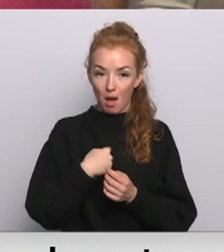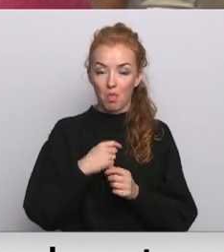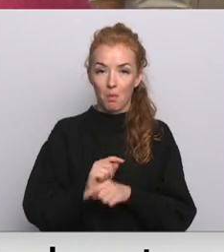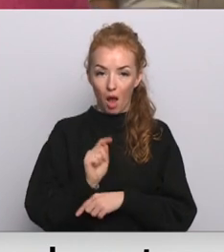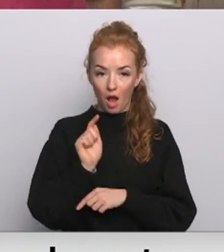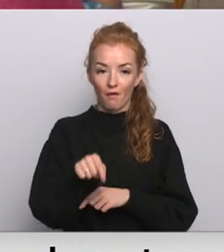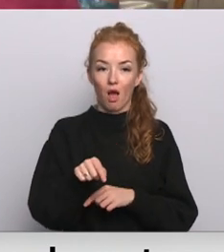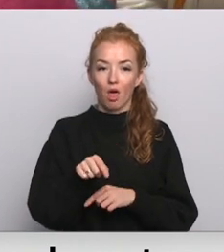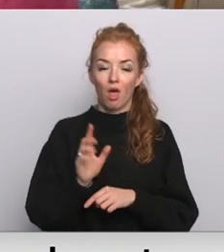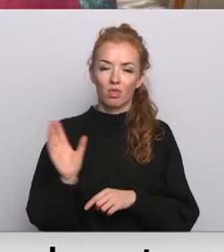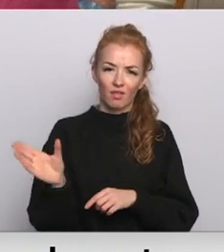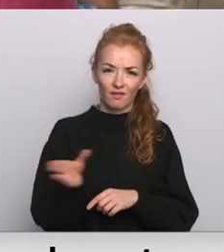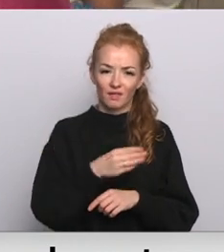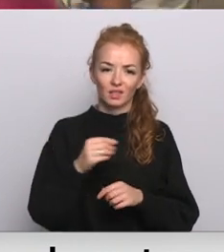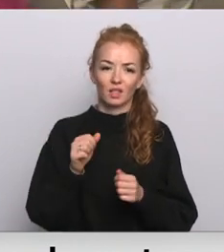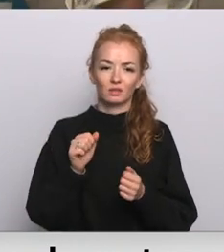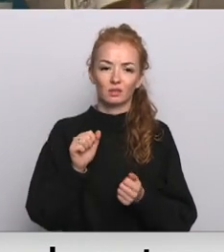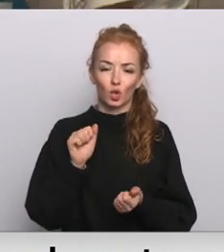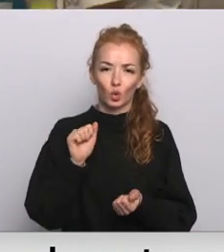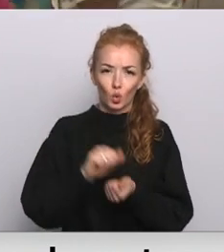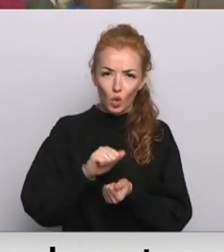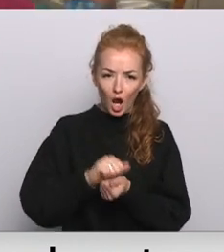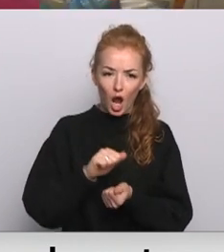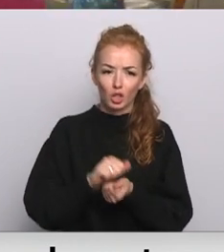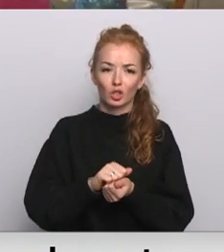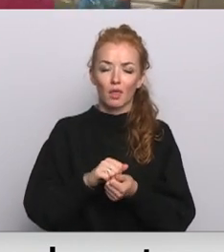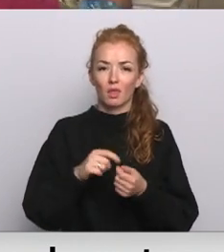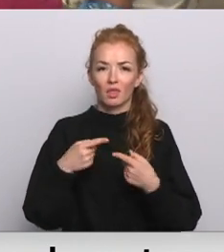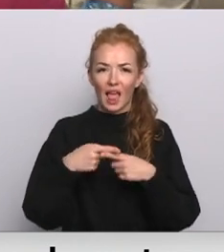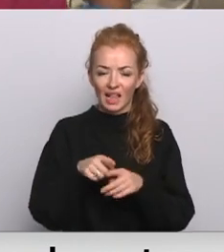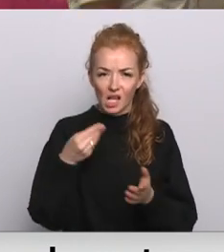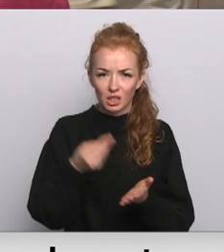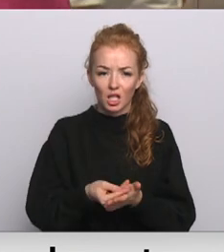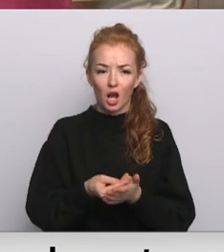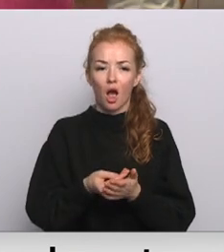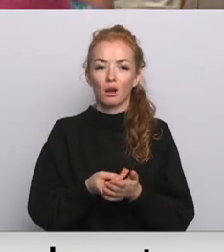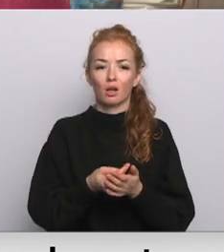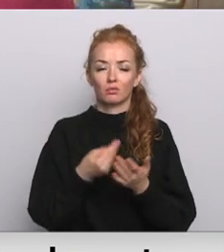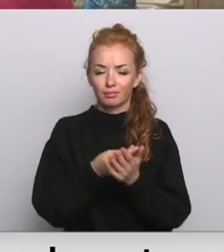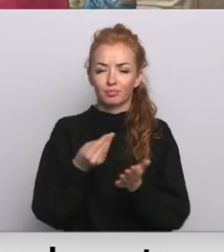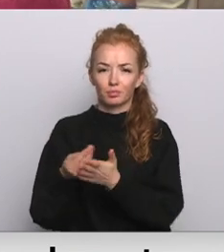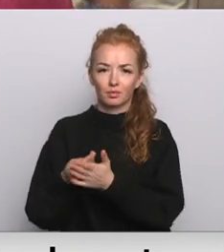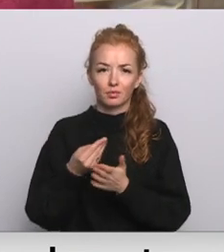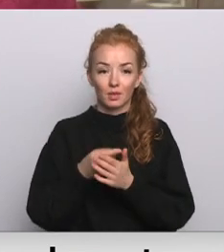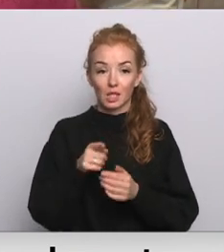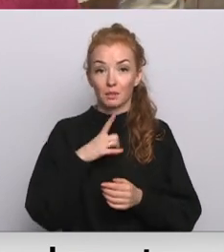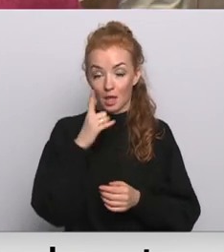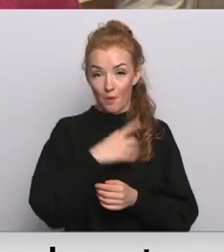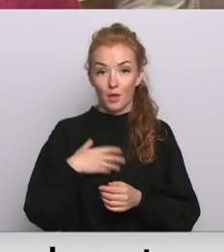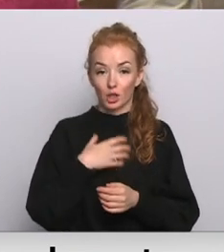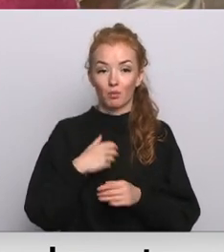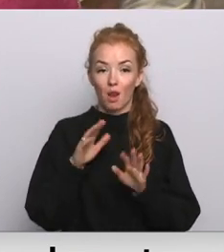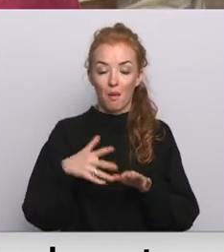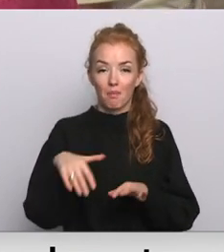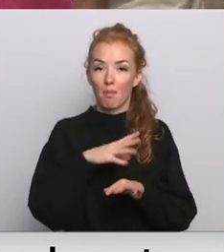pārvarēt visas drukāšanas, mašīnu iegādes un visādas iekārtas, kas bija nepieciešamas,